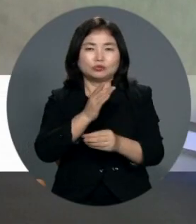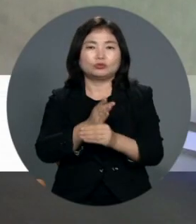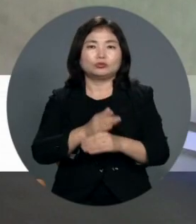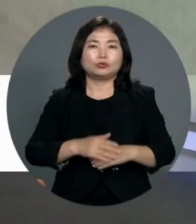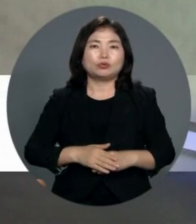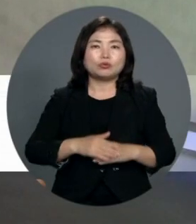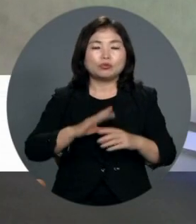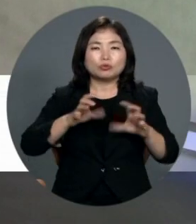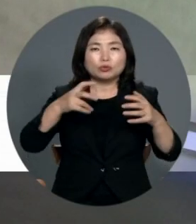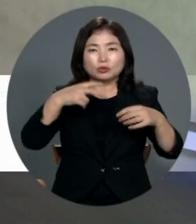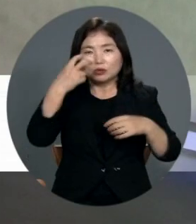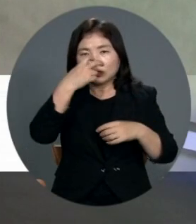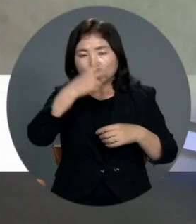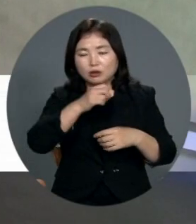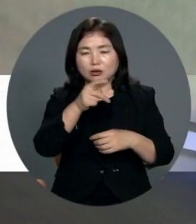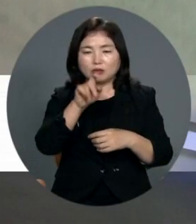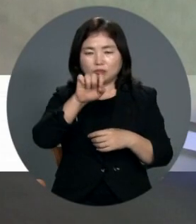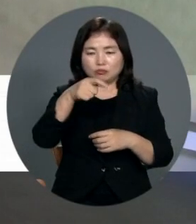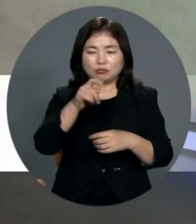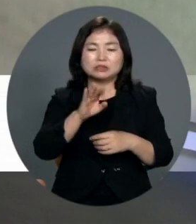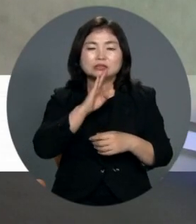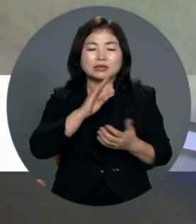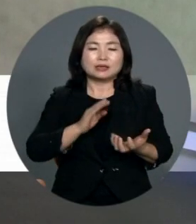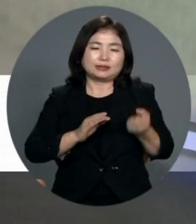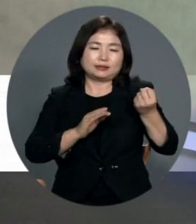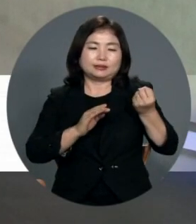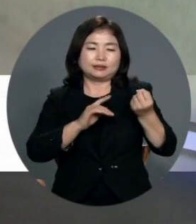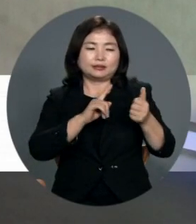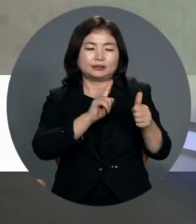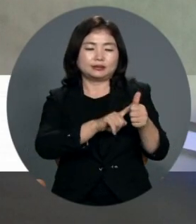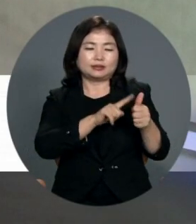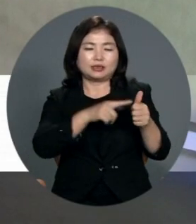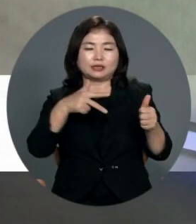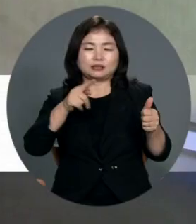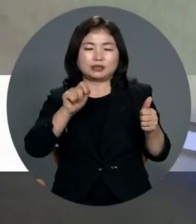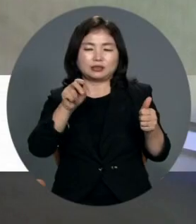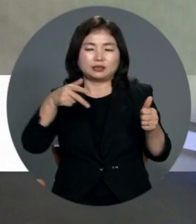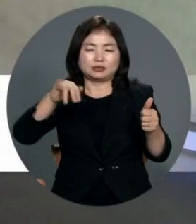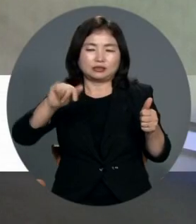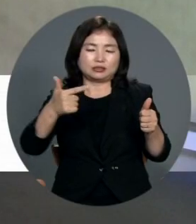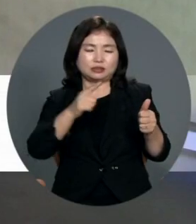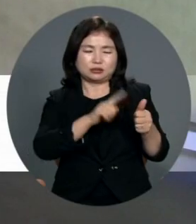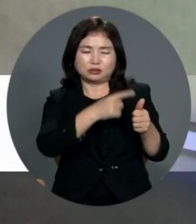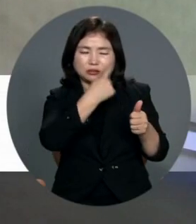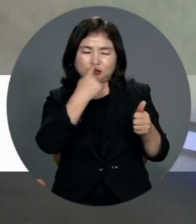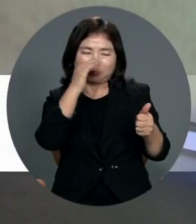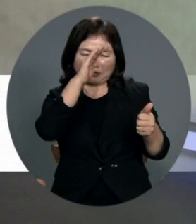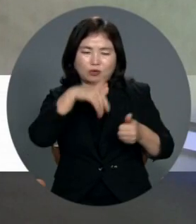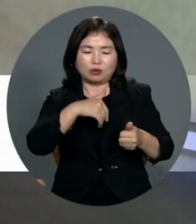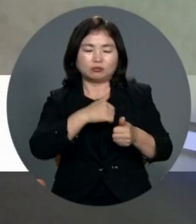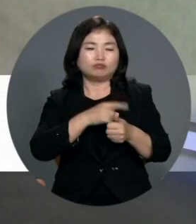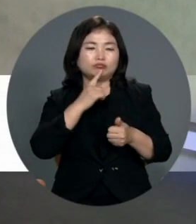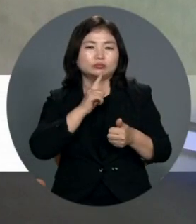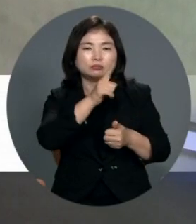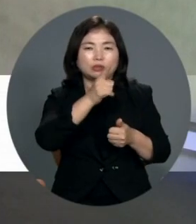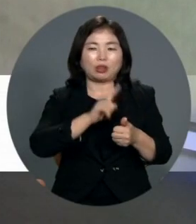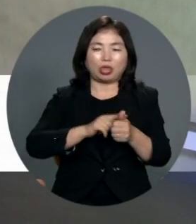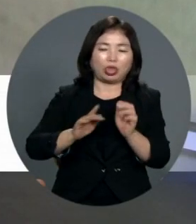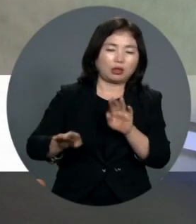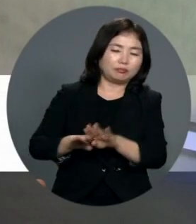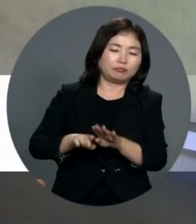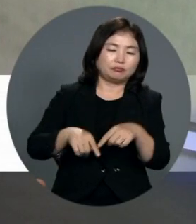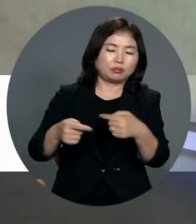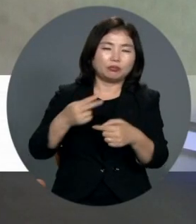이번 국감에서는 영풍을 실질적으로 소유한 장형진 고문이 사상 처음 증인으로 채택됐지만 끝내